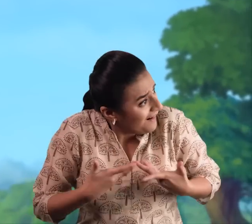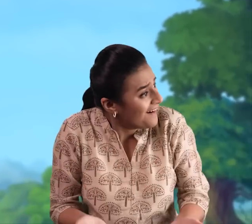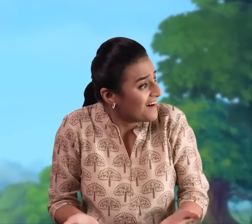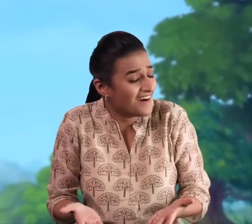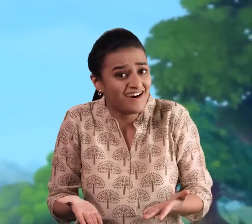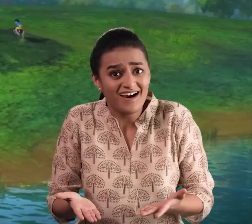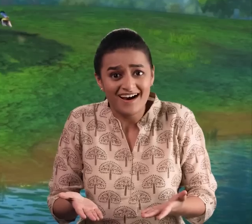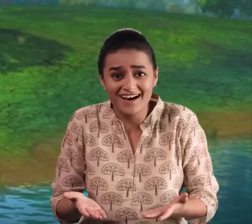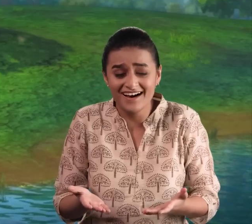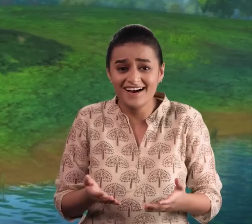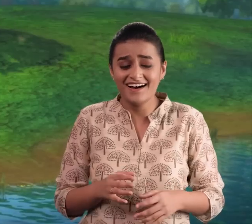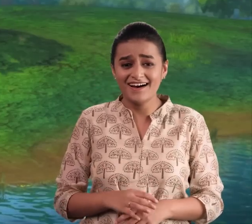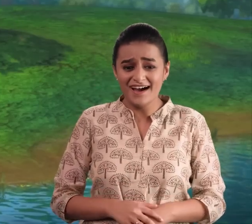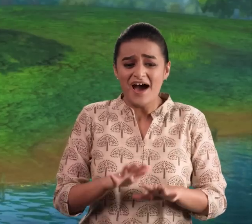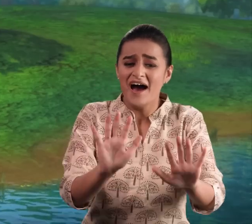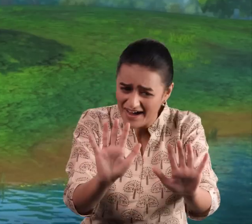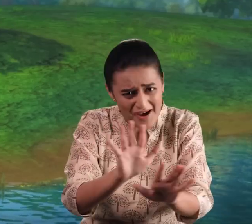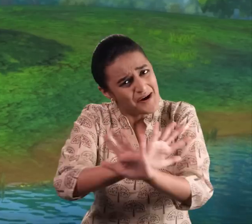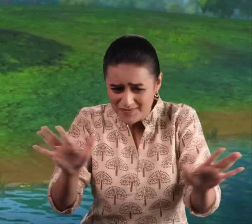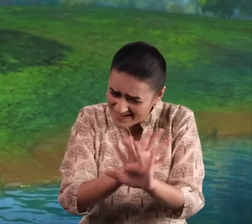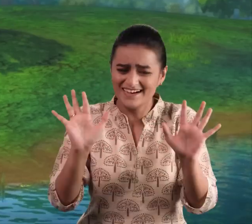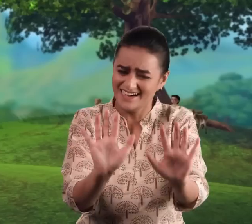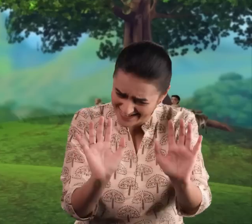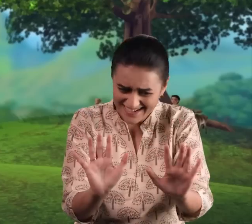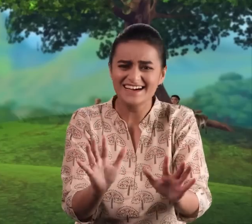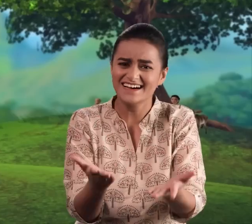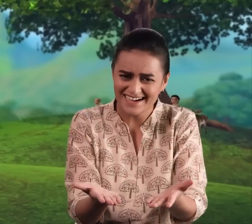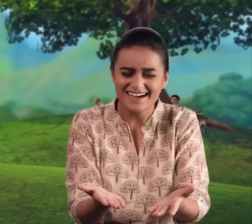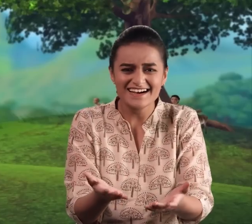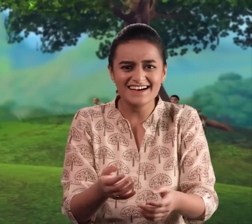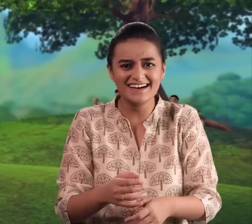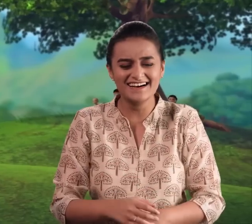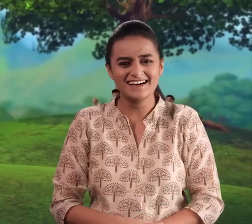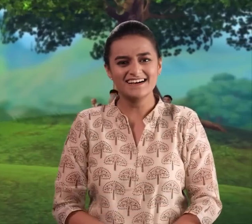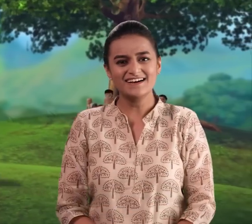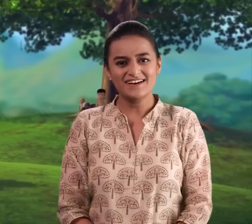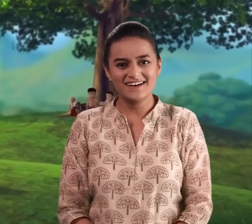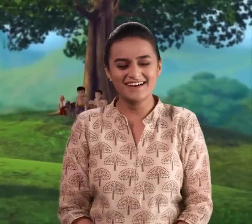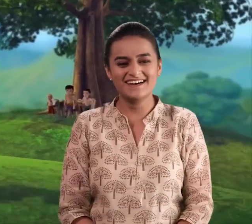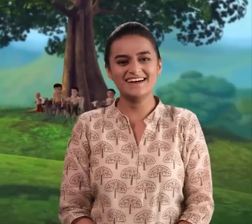थक गया हूँ। बहुत हो गया मित्र।